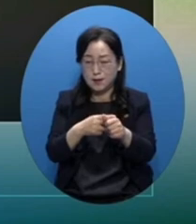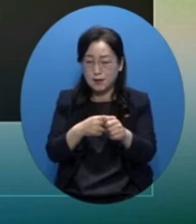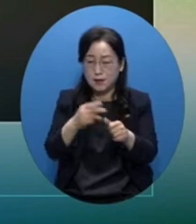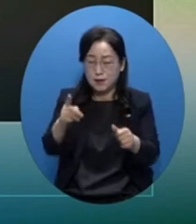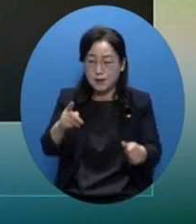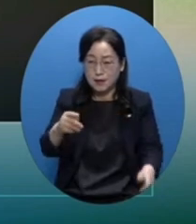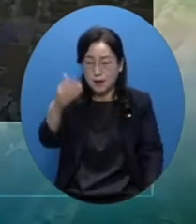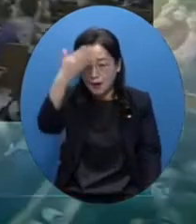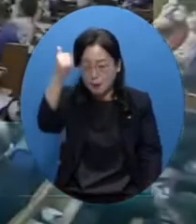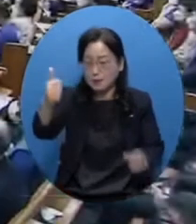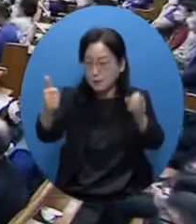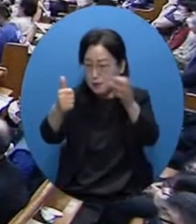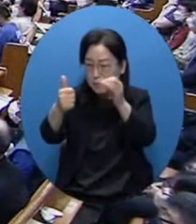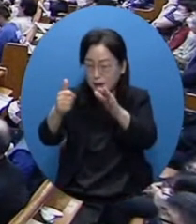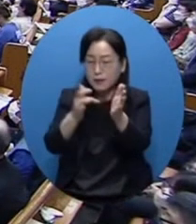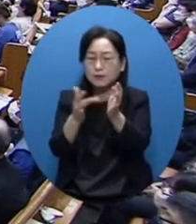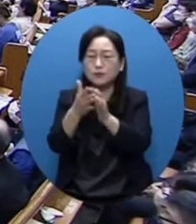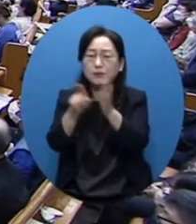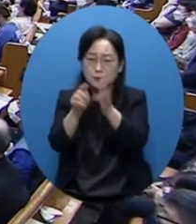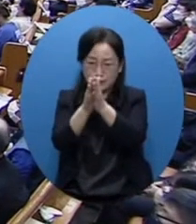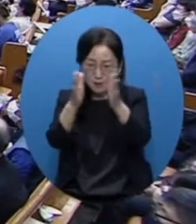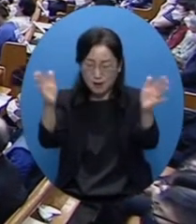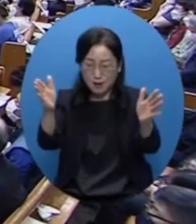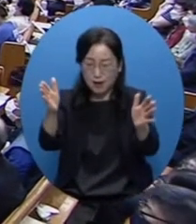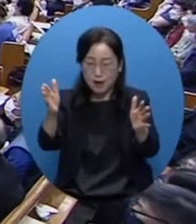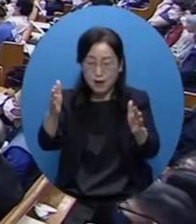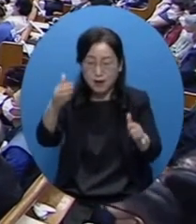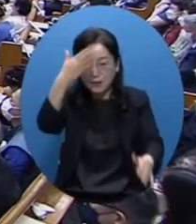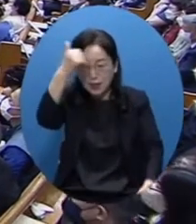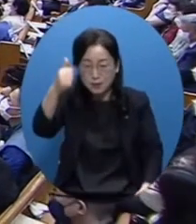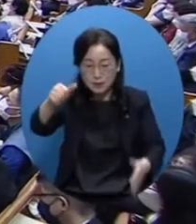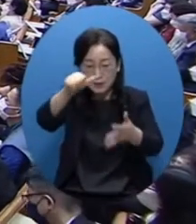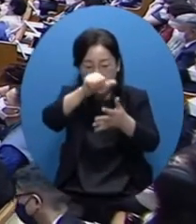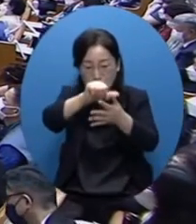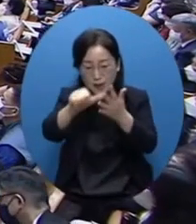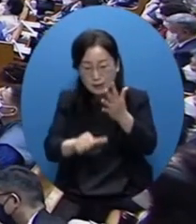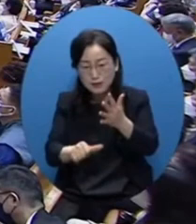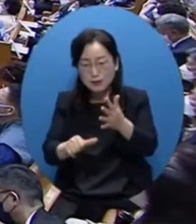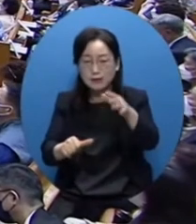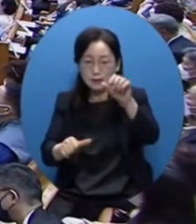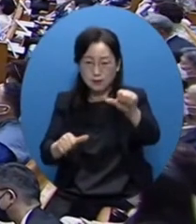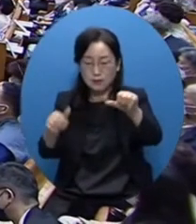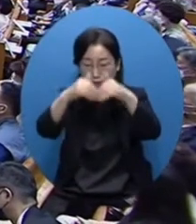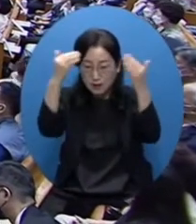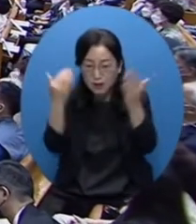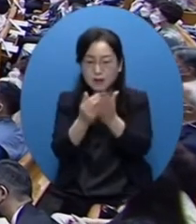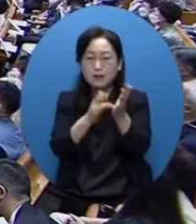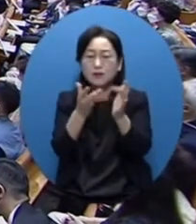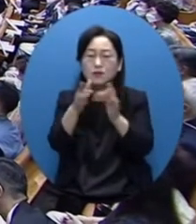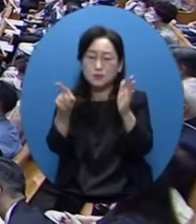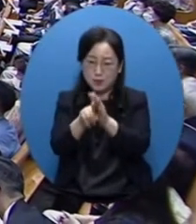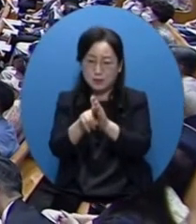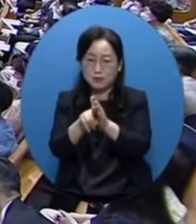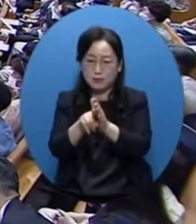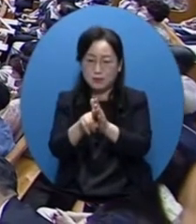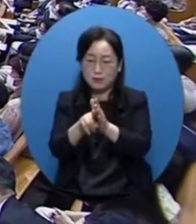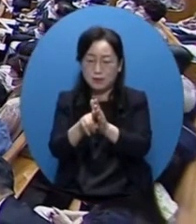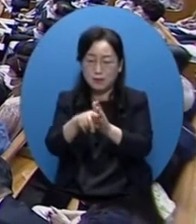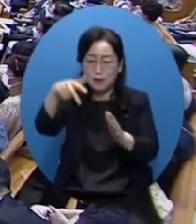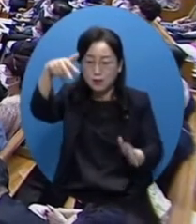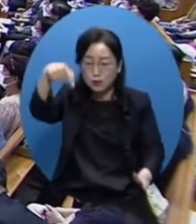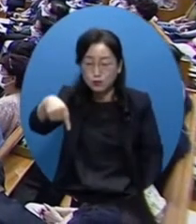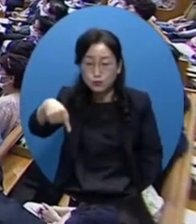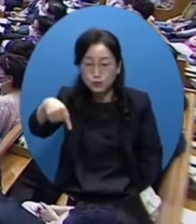증자 할아버지가 그 아들 셋을 다 예수 믿겠는데 이주선 외교 3 할아버지는 그